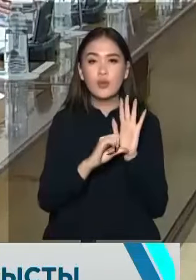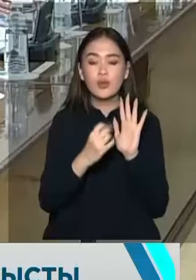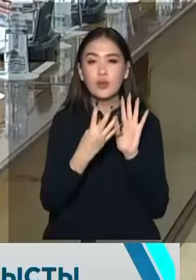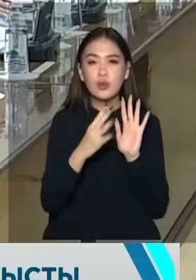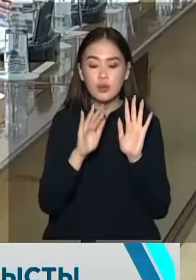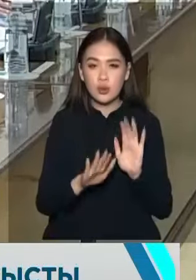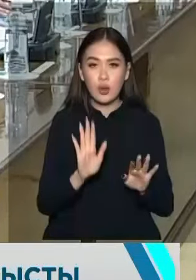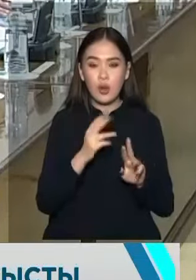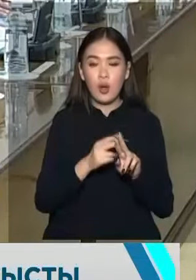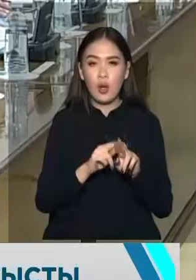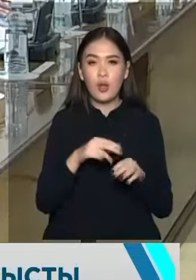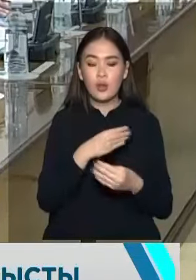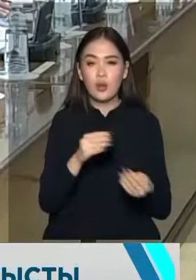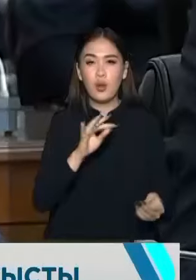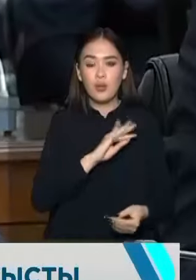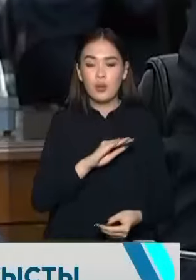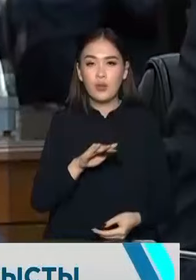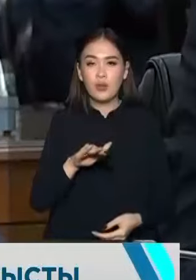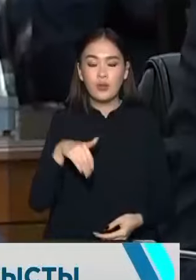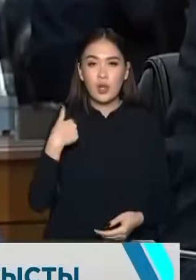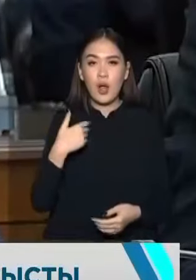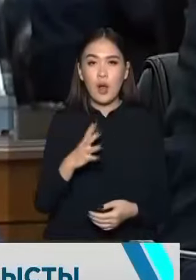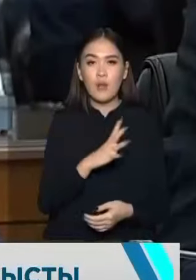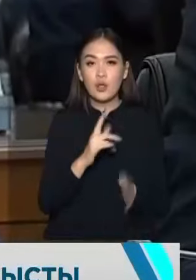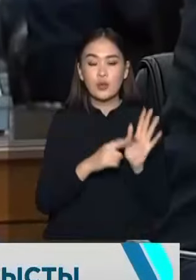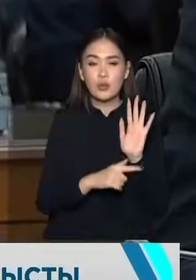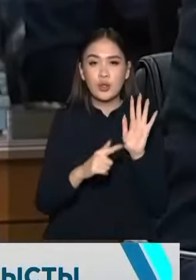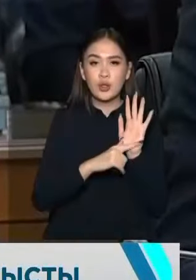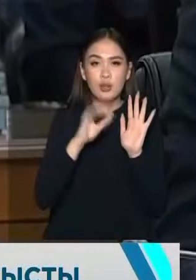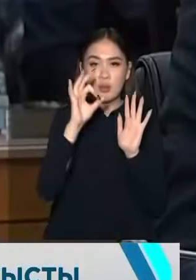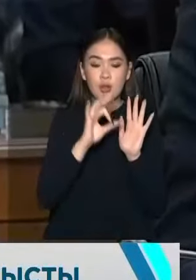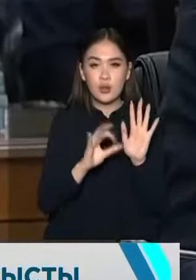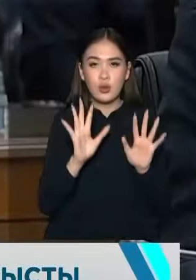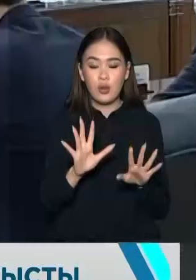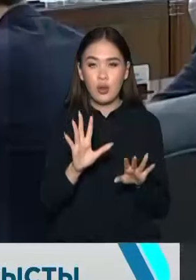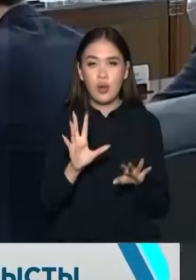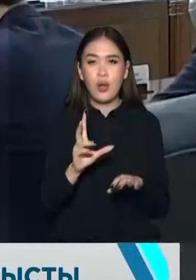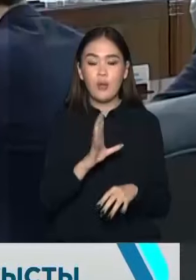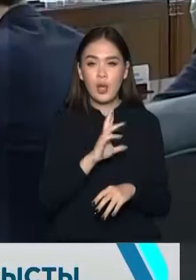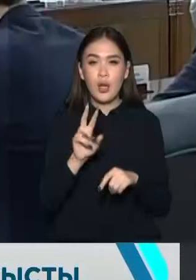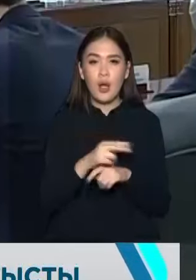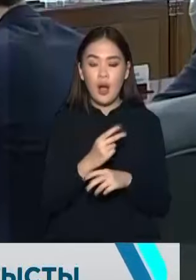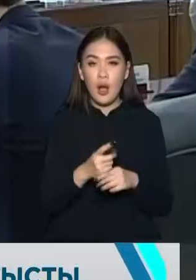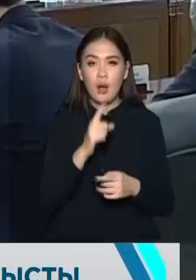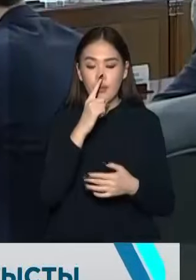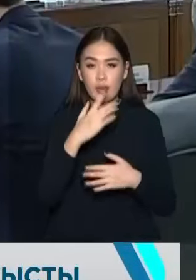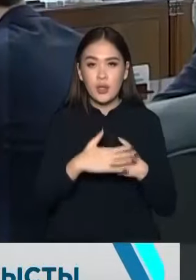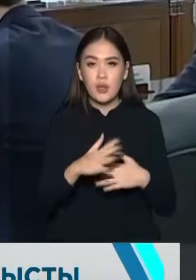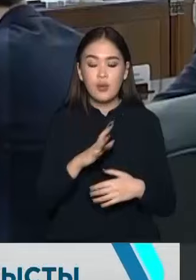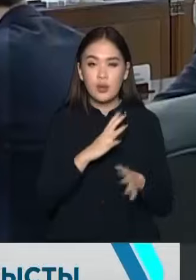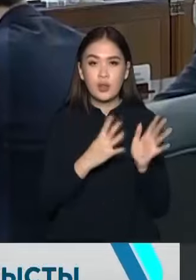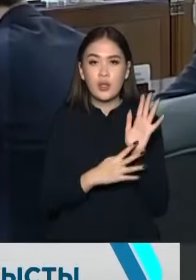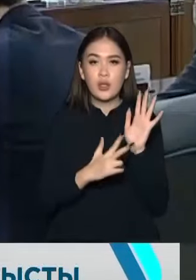ғана пайдалануға берілді, немесе жоспар 77%-ке орындалды. Биыл жұмыс біршама жандана түсті. 98